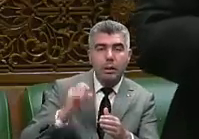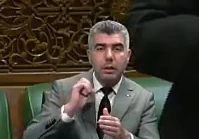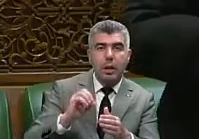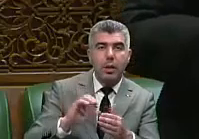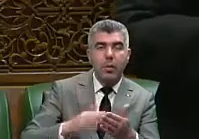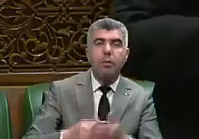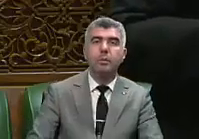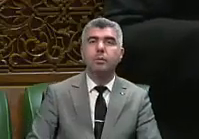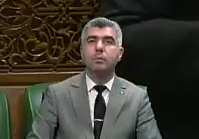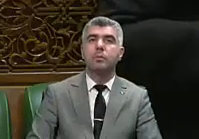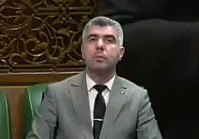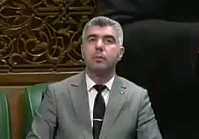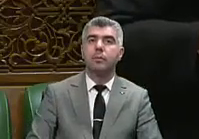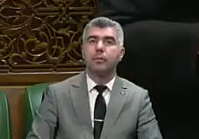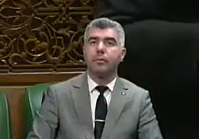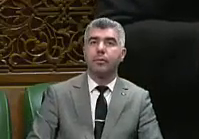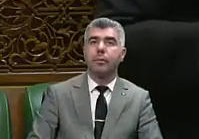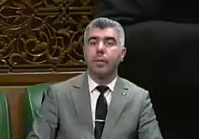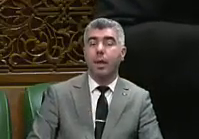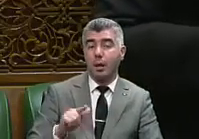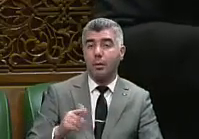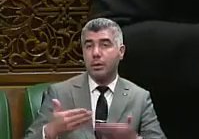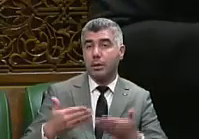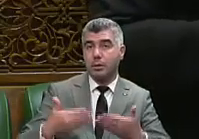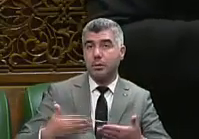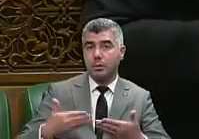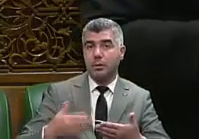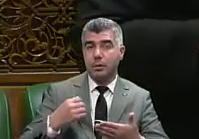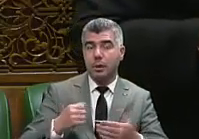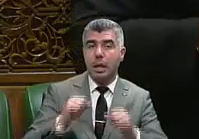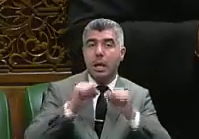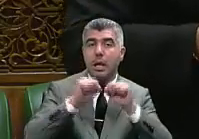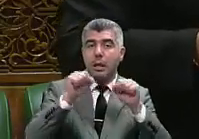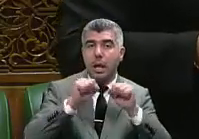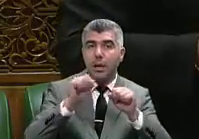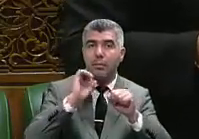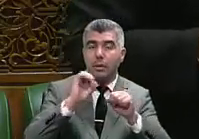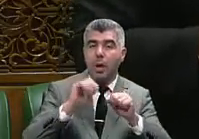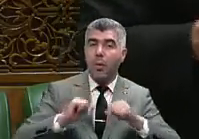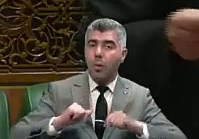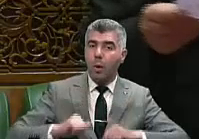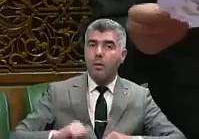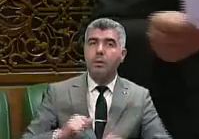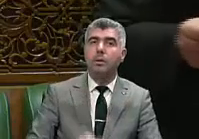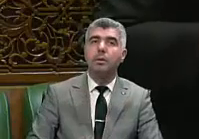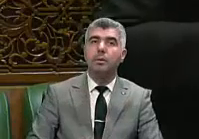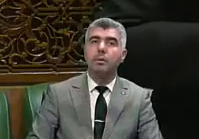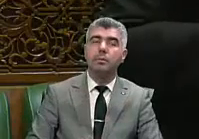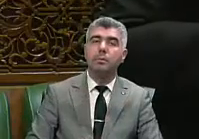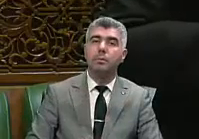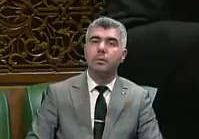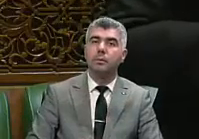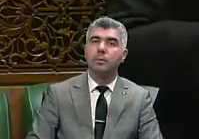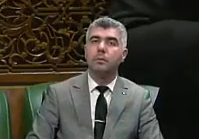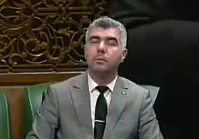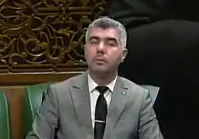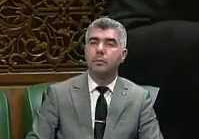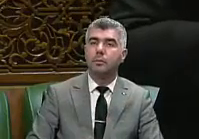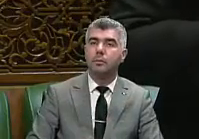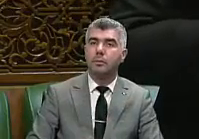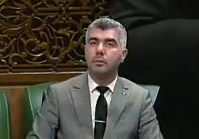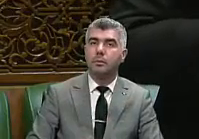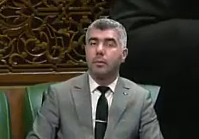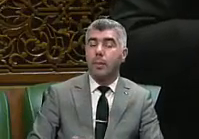الإدماج الاقتصادي، وهناك حاليا راه كاين واحد الإضراب في القطاع ديالكم السيد الوزير. سي